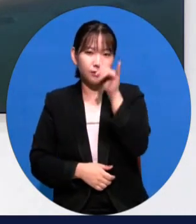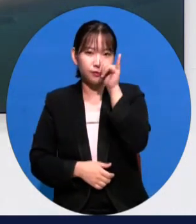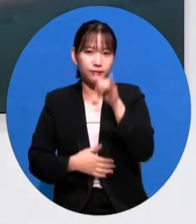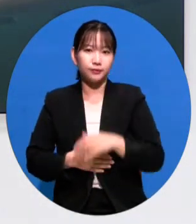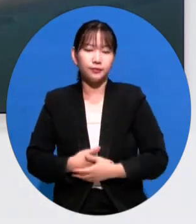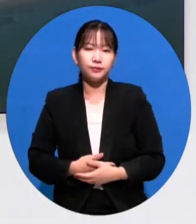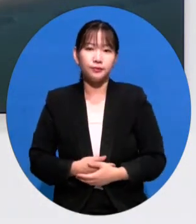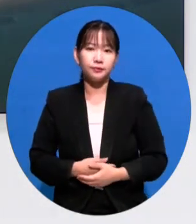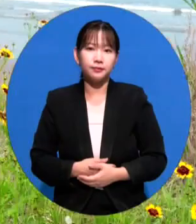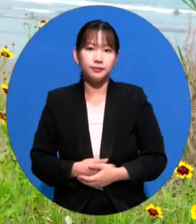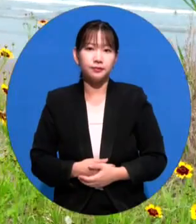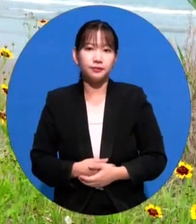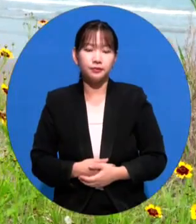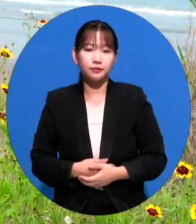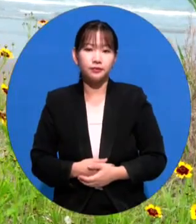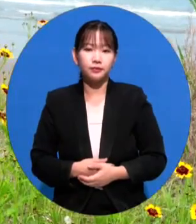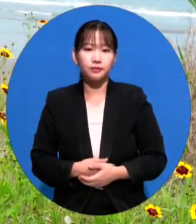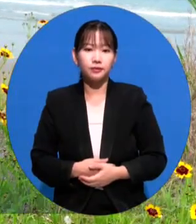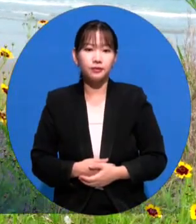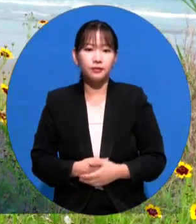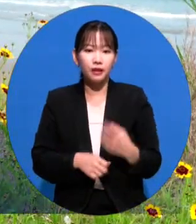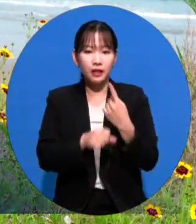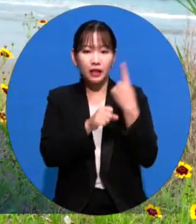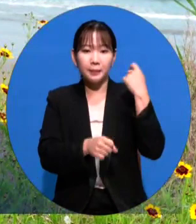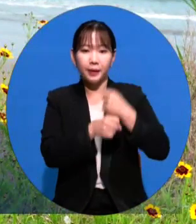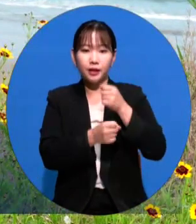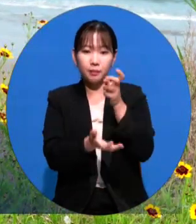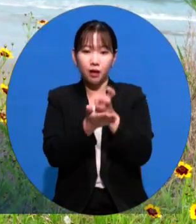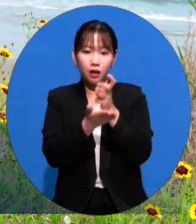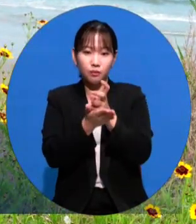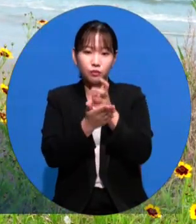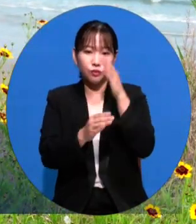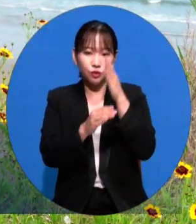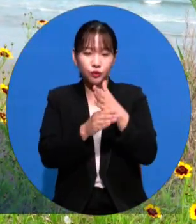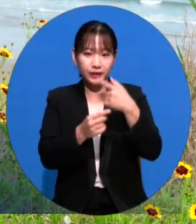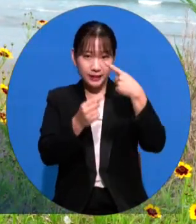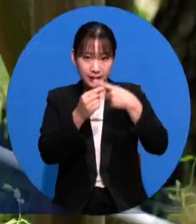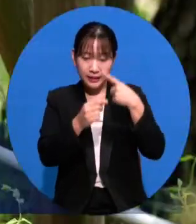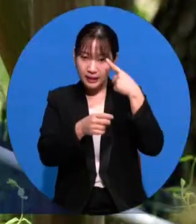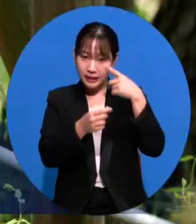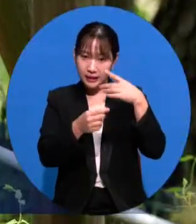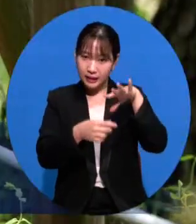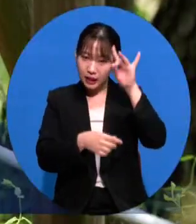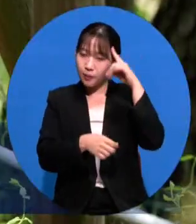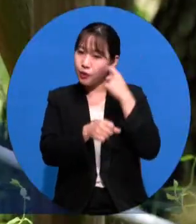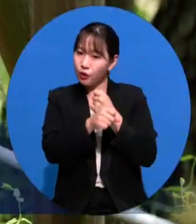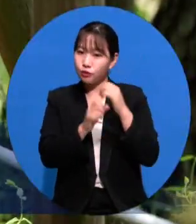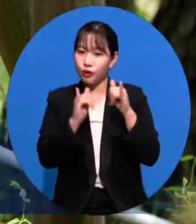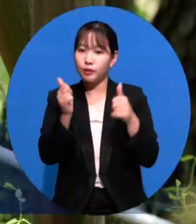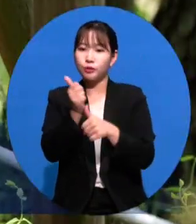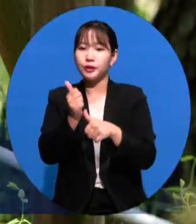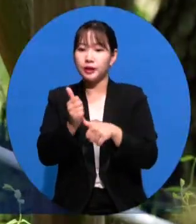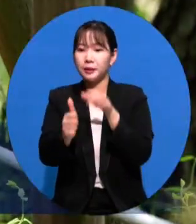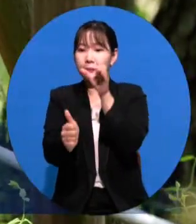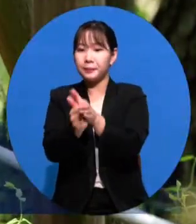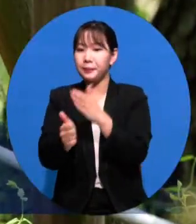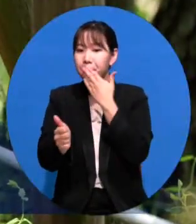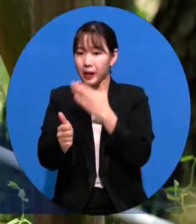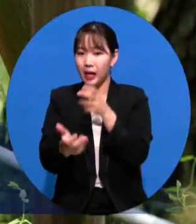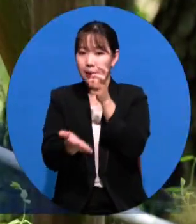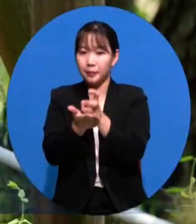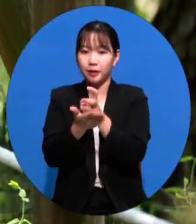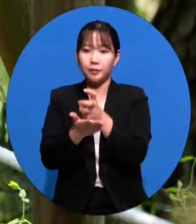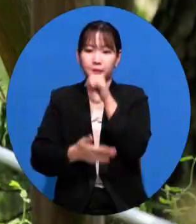의구심도 불거지고 있습니다. 작년에 만들었던 제도 중에 이제 초빙 연구위원을 부원장으로 좀 임명할 수 있는 그런